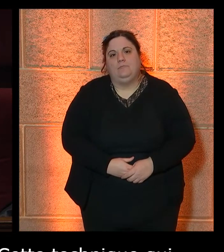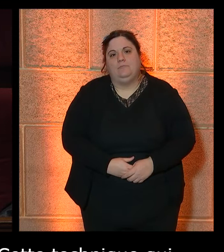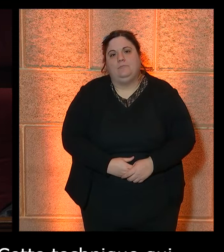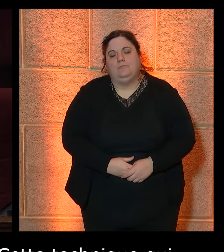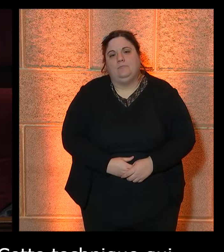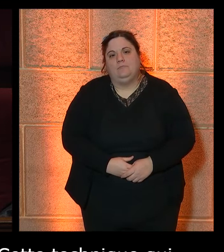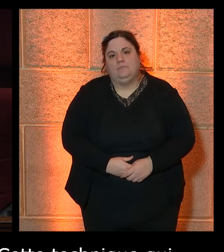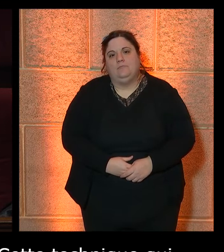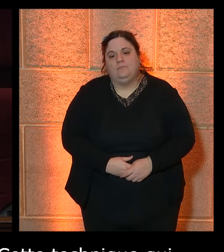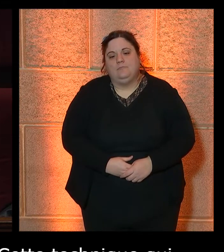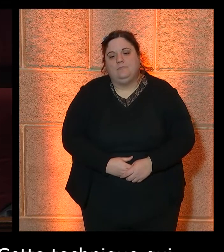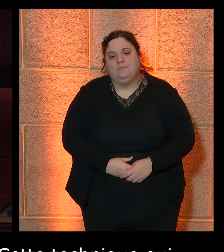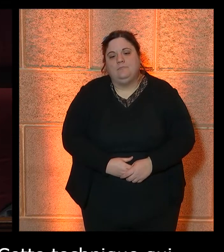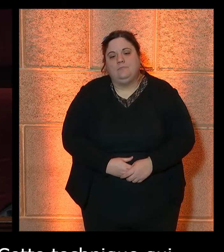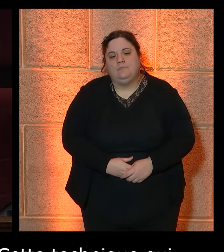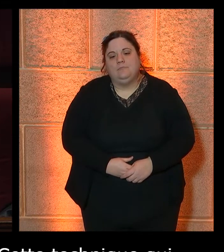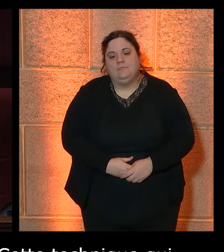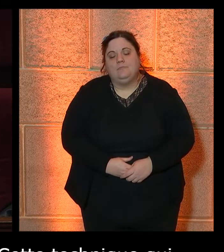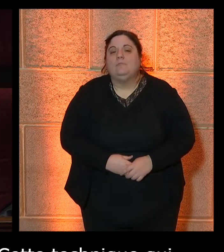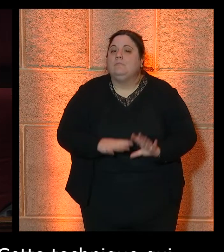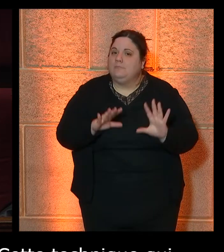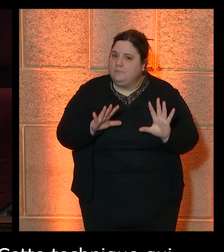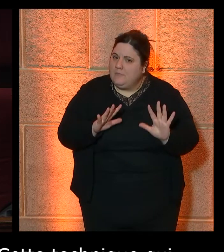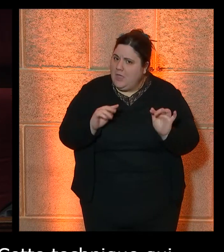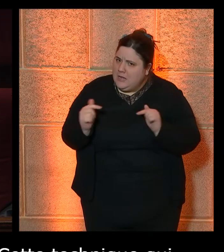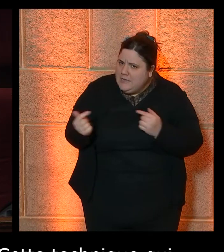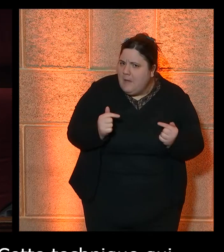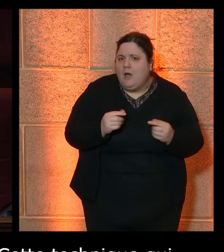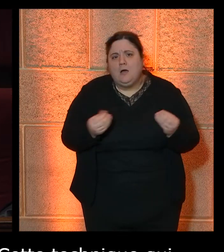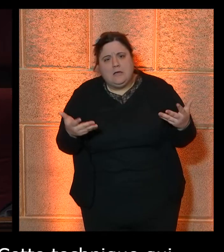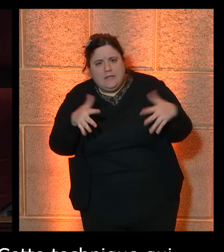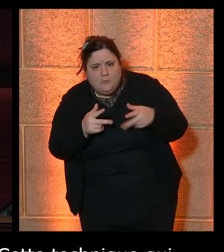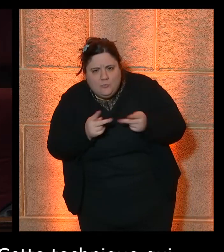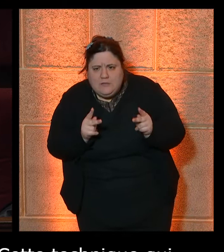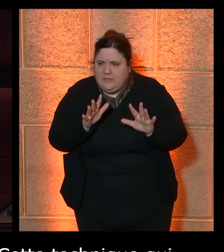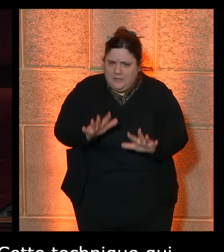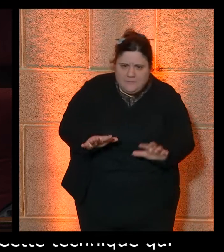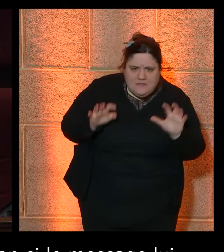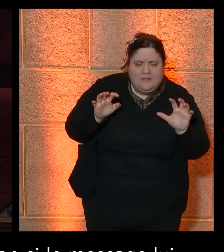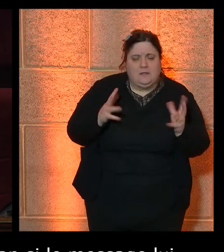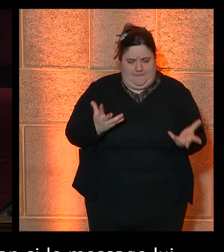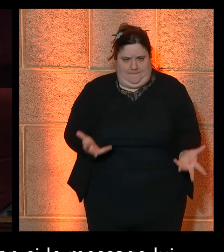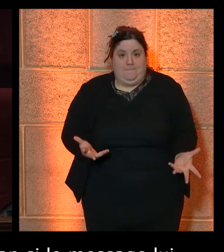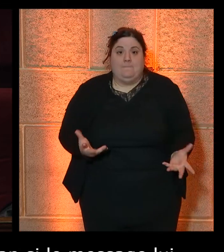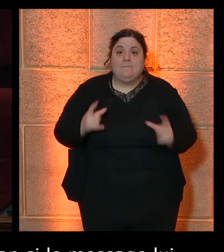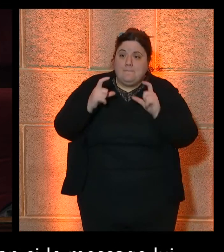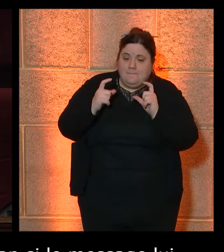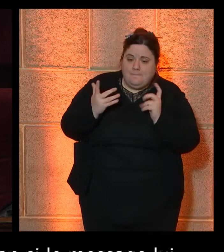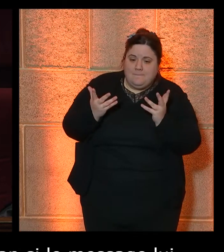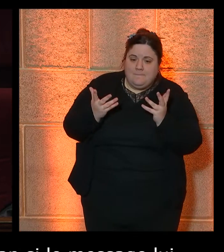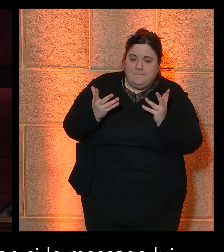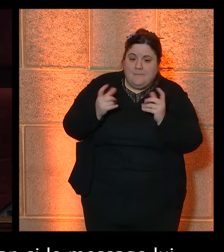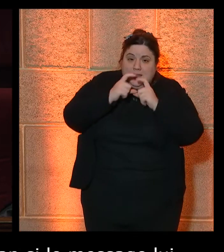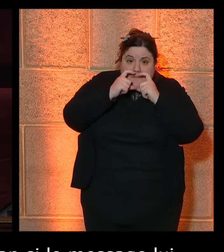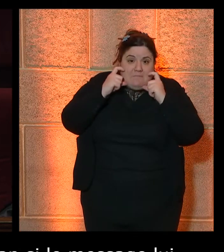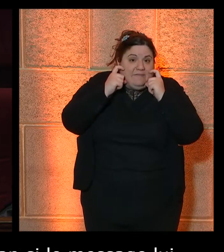Toujours dans les meetings, les débats, s'assurer que les masques utilisés, comme ceux que